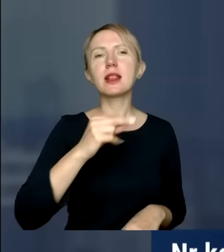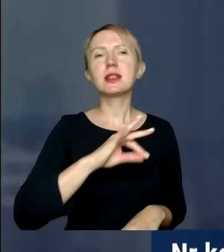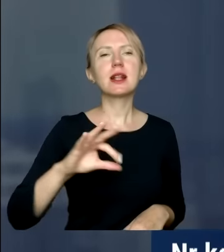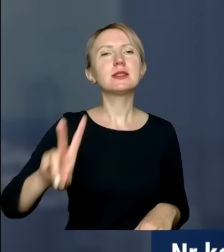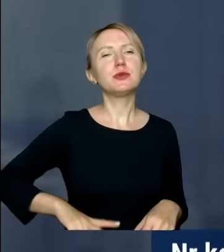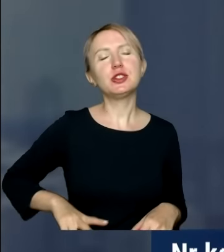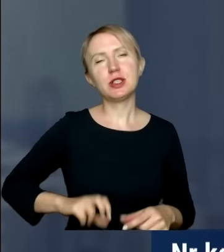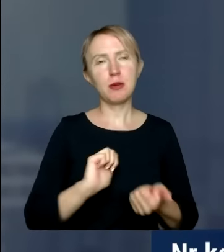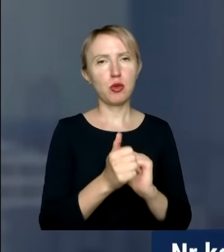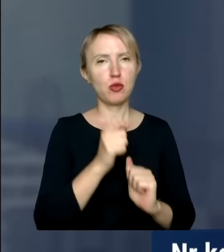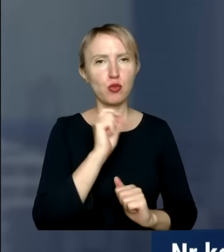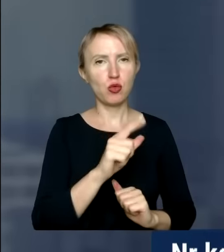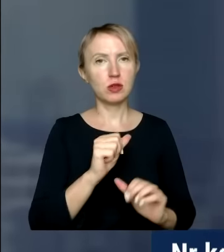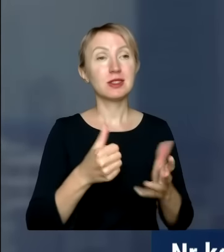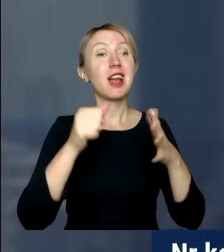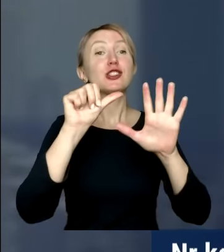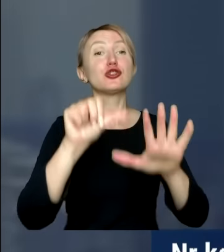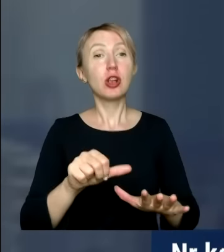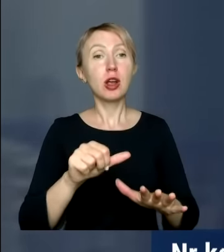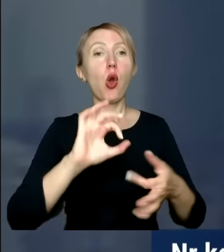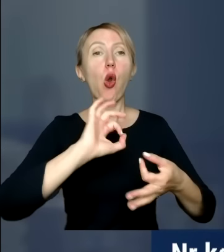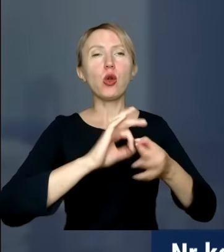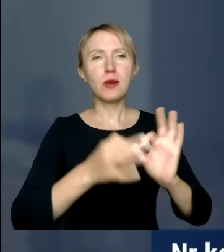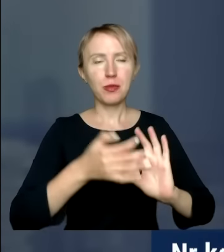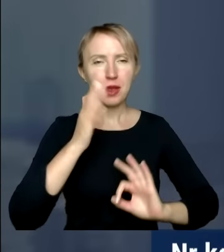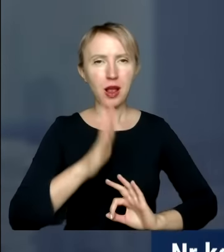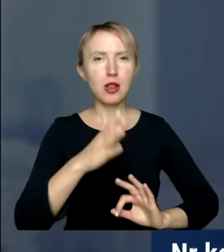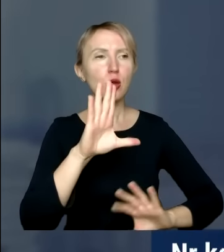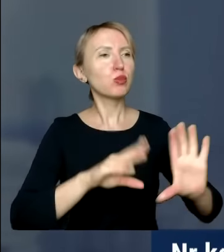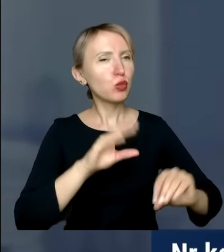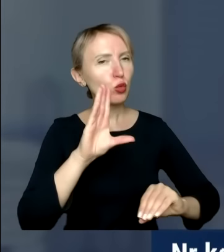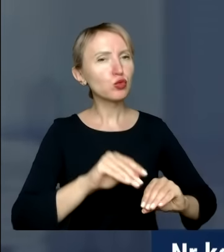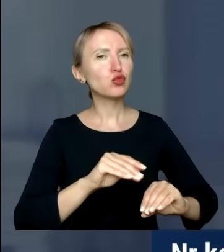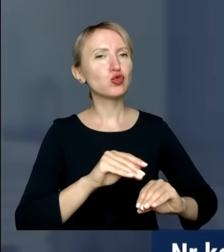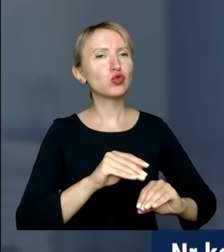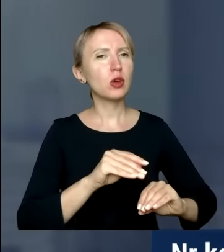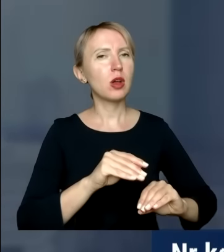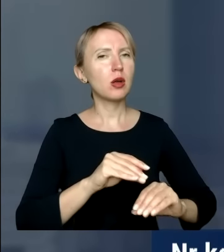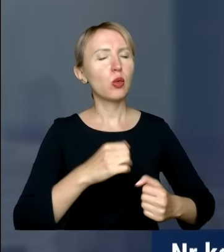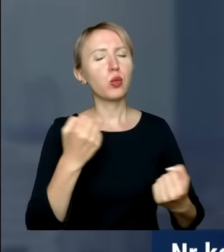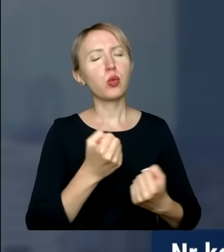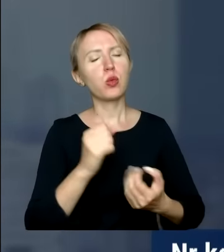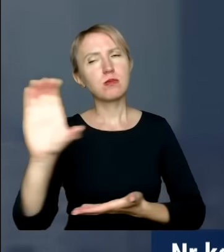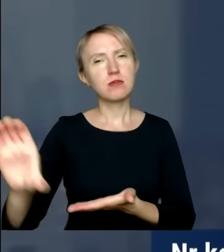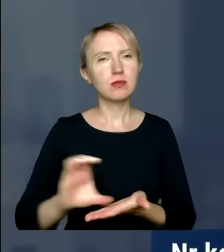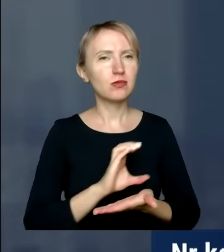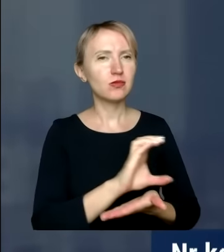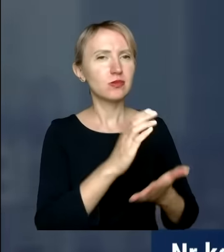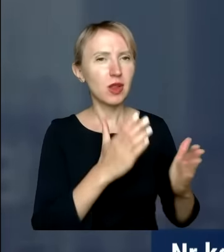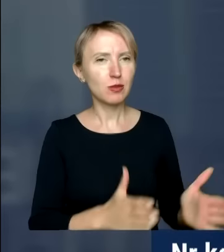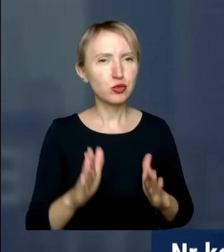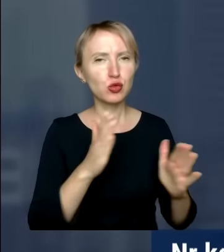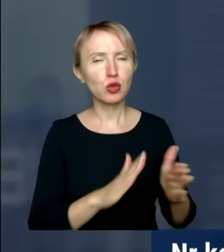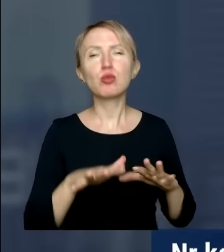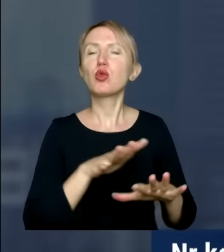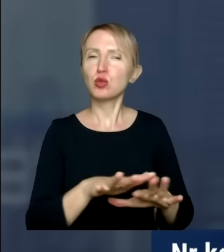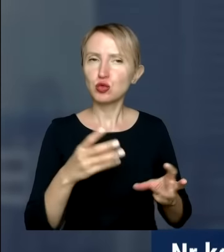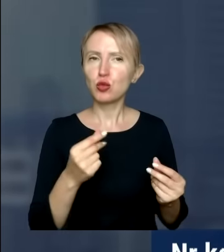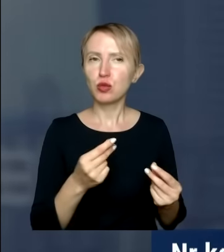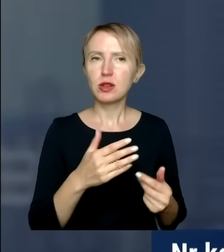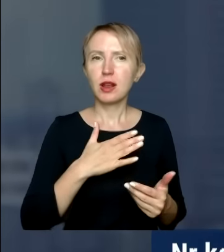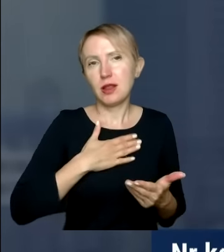sportu mamy za pół roku Igrzyska Olimpijskie budżet wydaje ogromne pieniądze na przygotowania bo duże pieniądze jak na